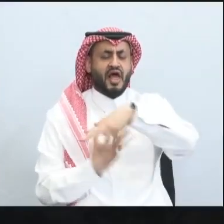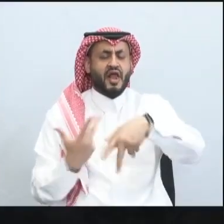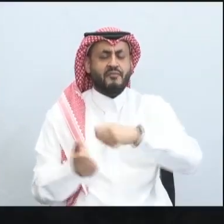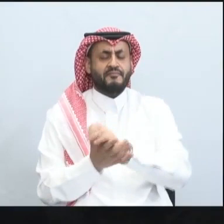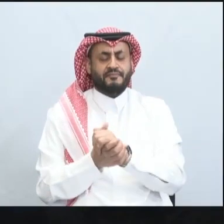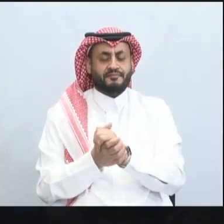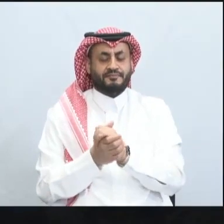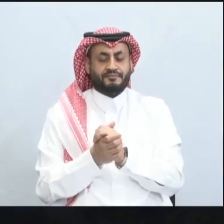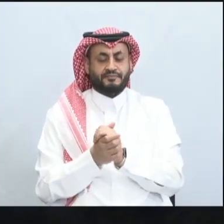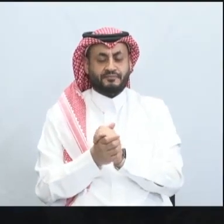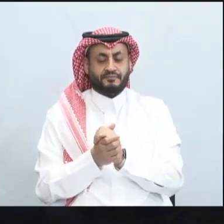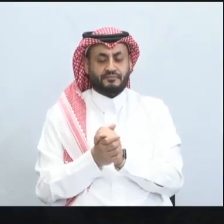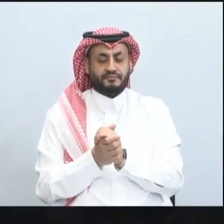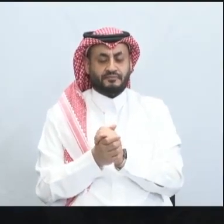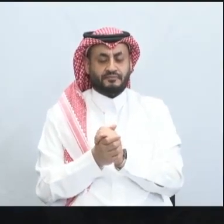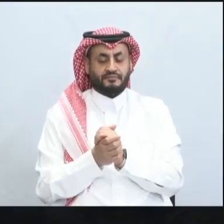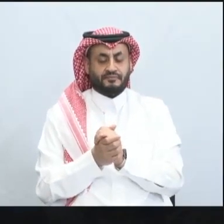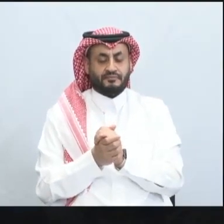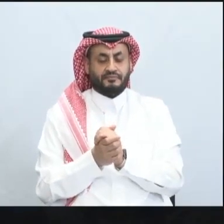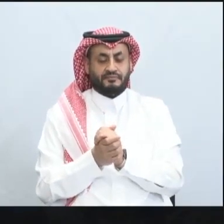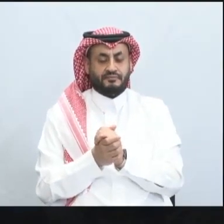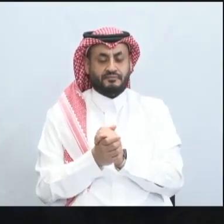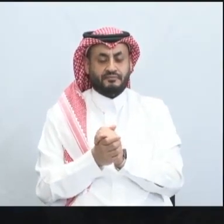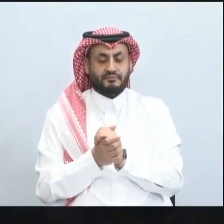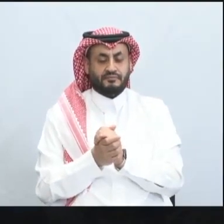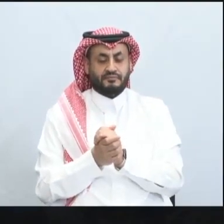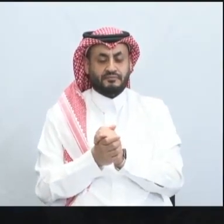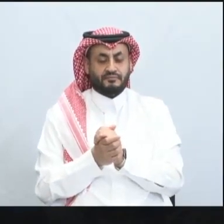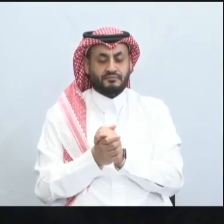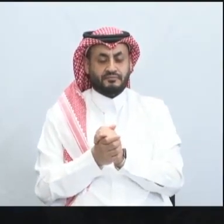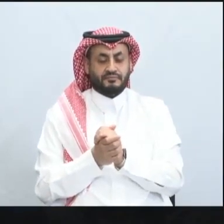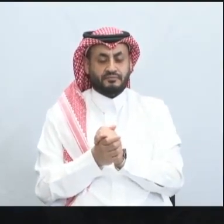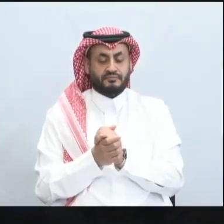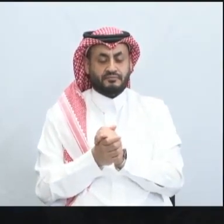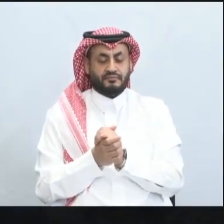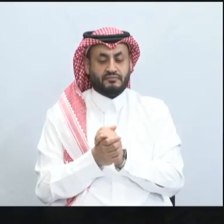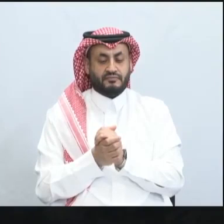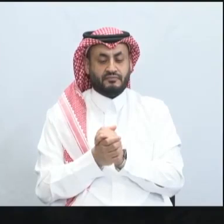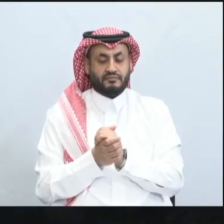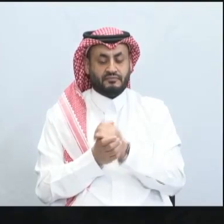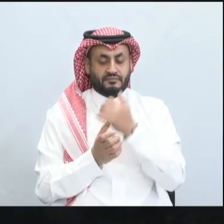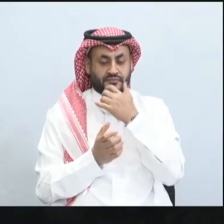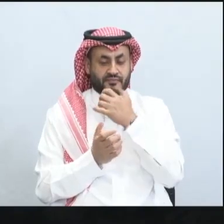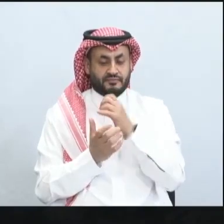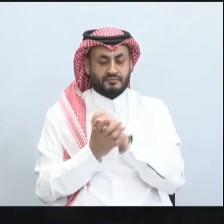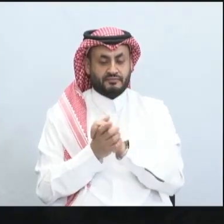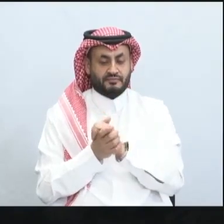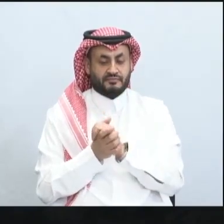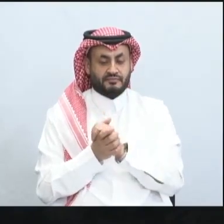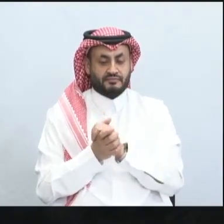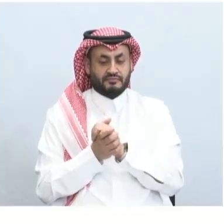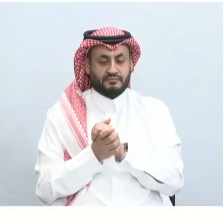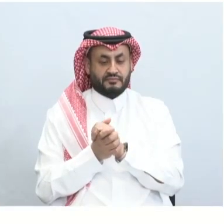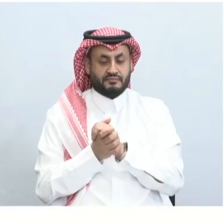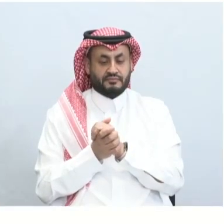مالك ومدبر هذا العالم كما قال الله سبحانه رب العالمين ما معنى